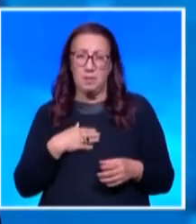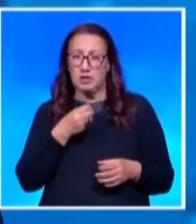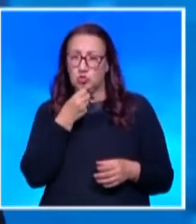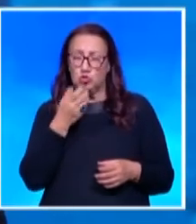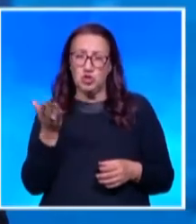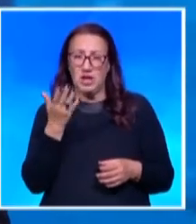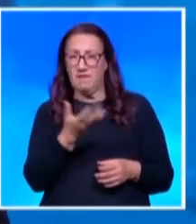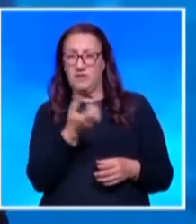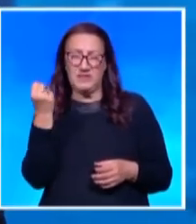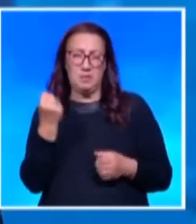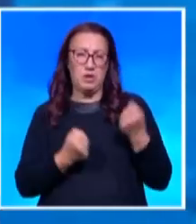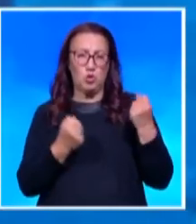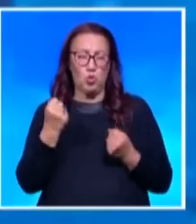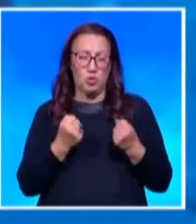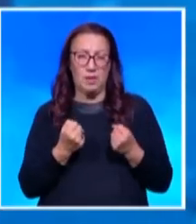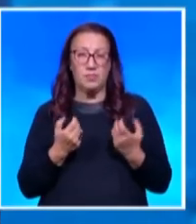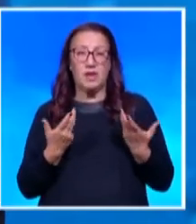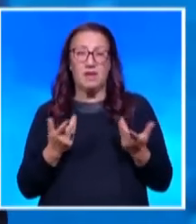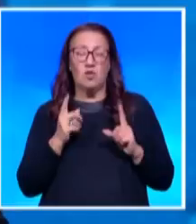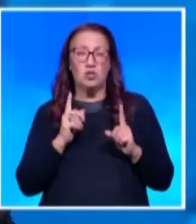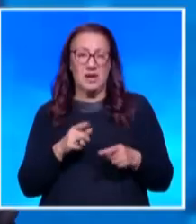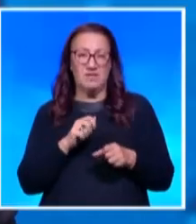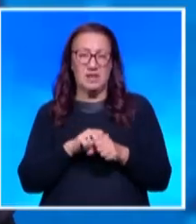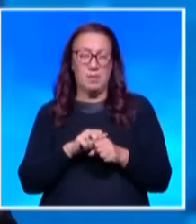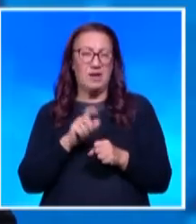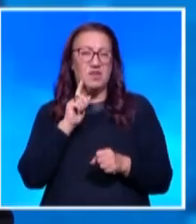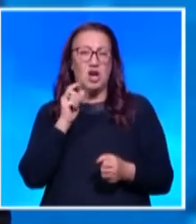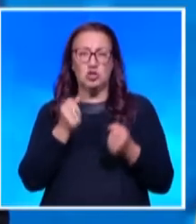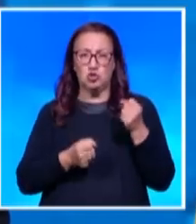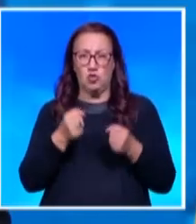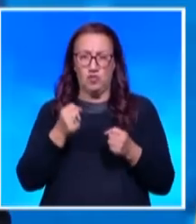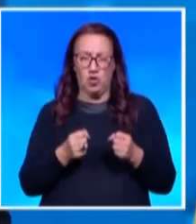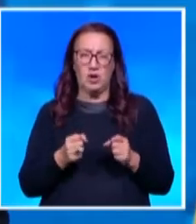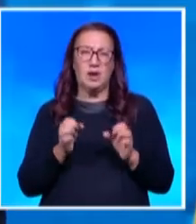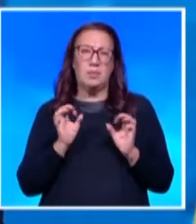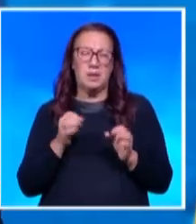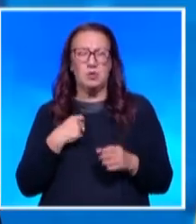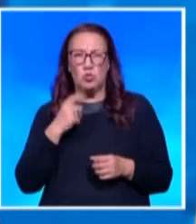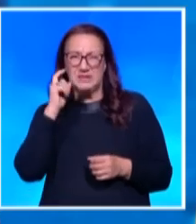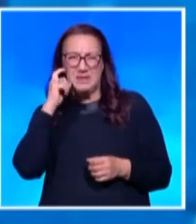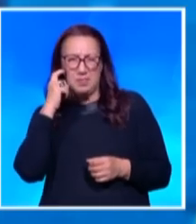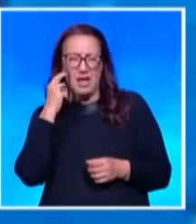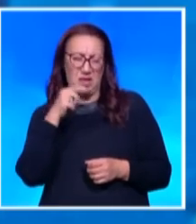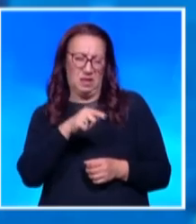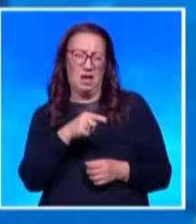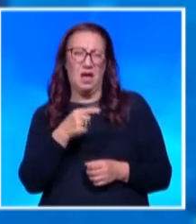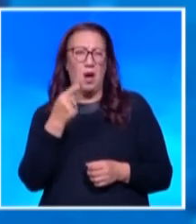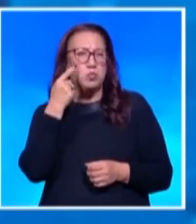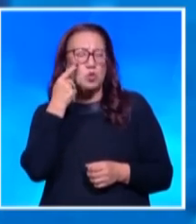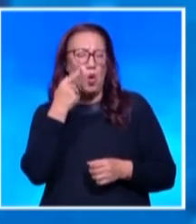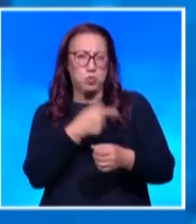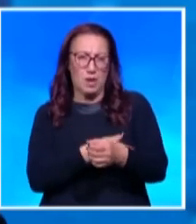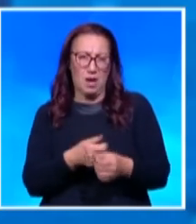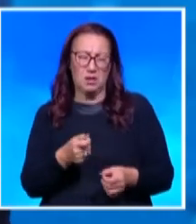а какво трябва да направят шофьорите ако например се съмняват в пробата си за алкохол в пробата за наркотици какво трябва да се случи на